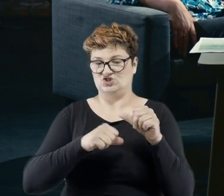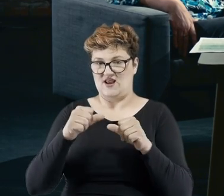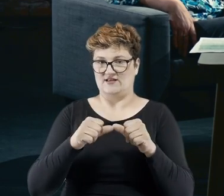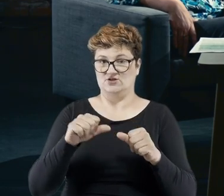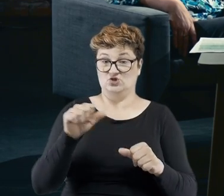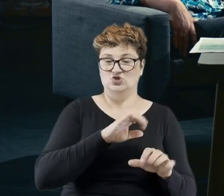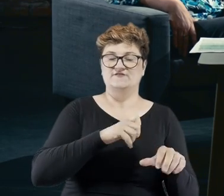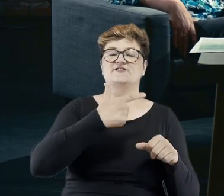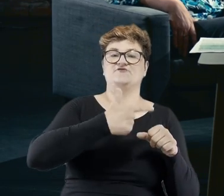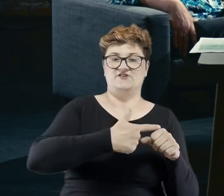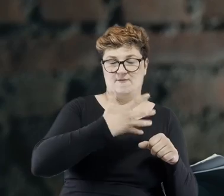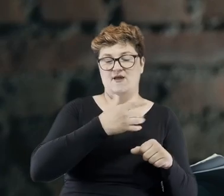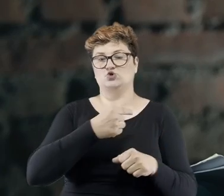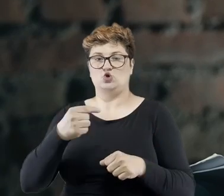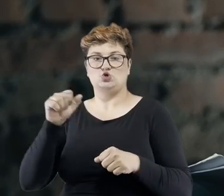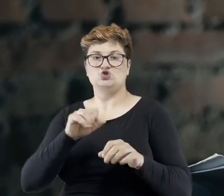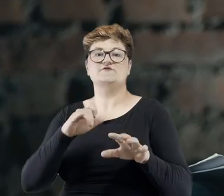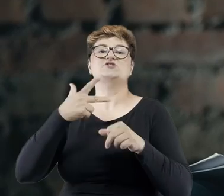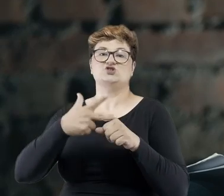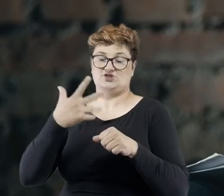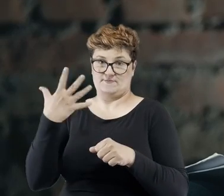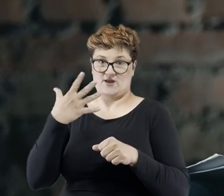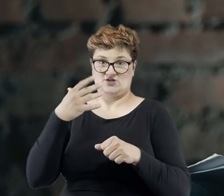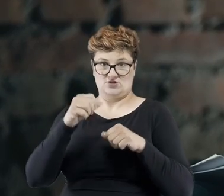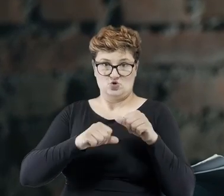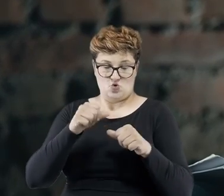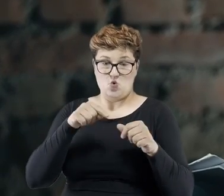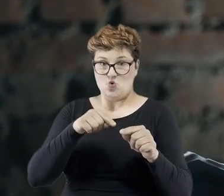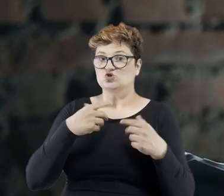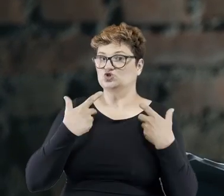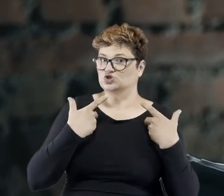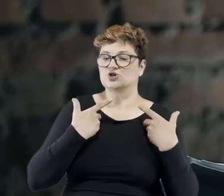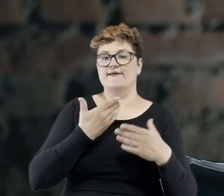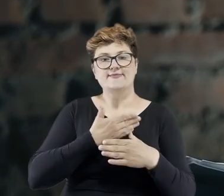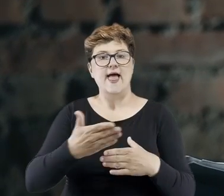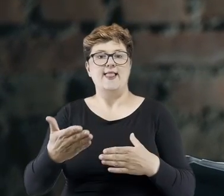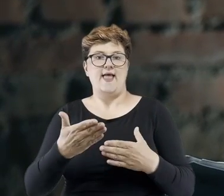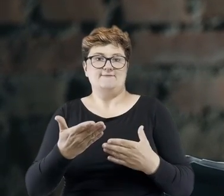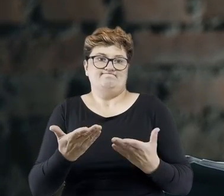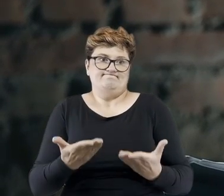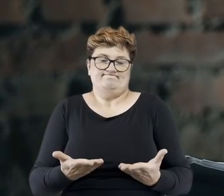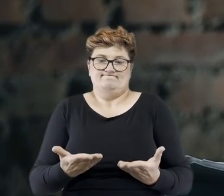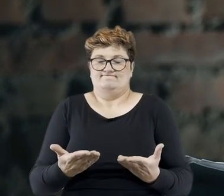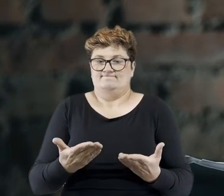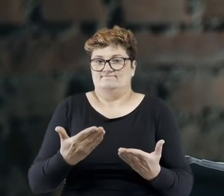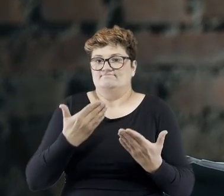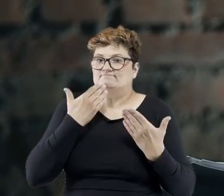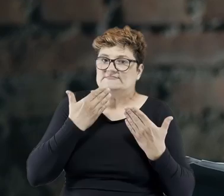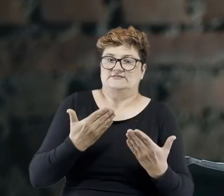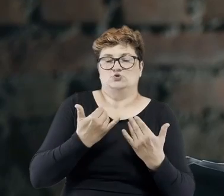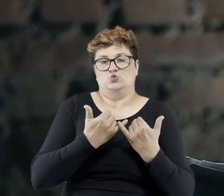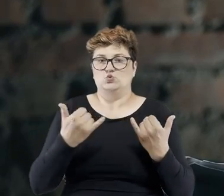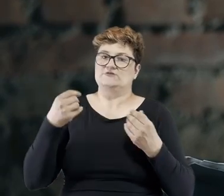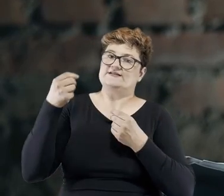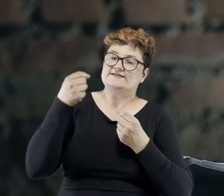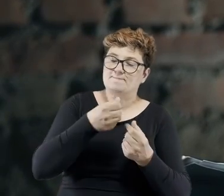od 25 roku do 35 roku. Właściwie jakby no właśnie za pomocą